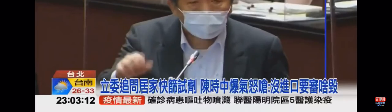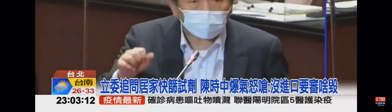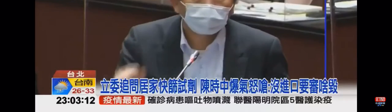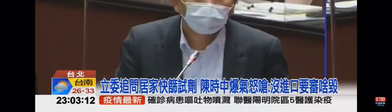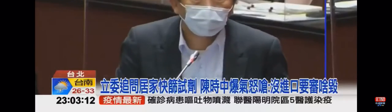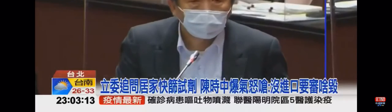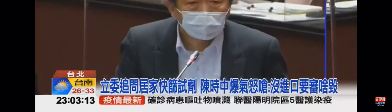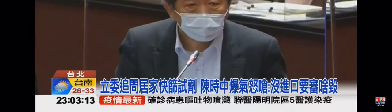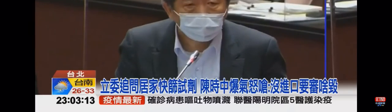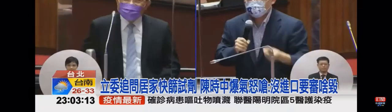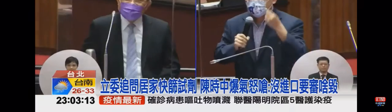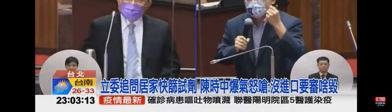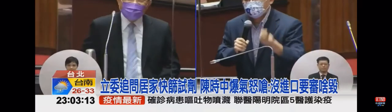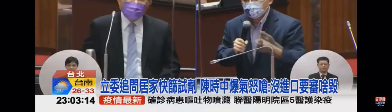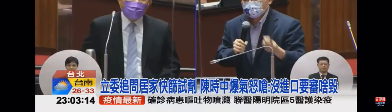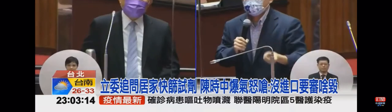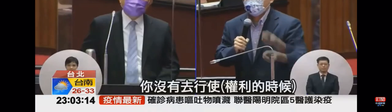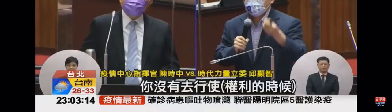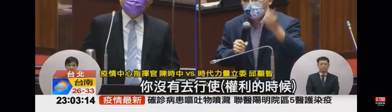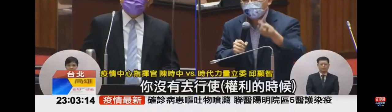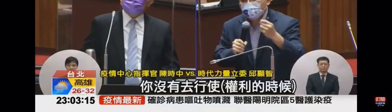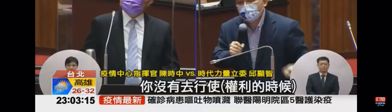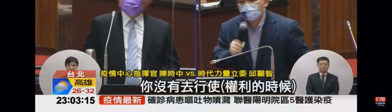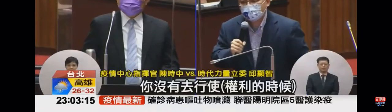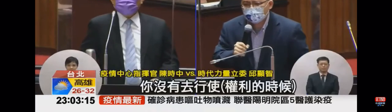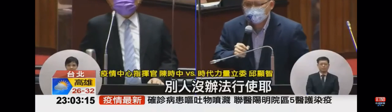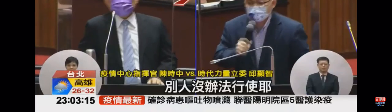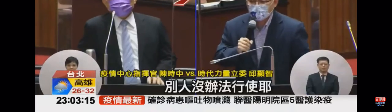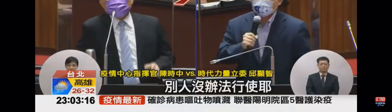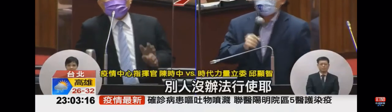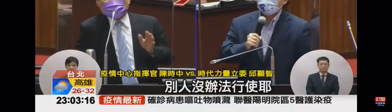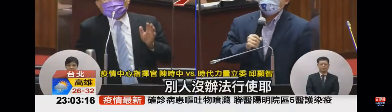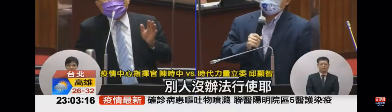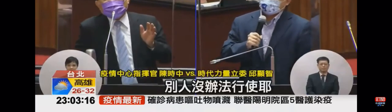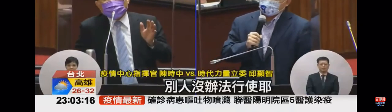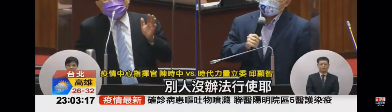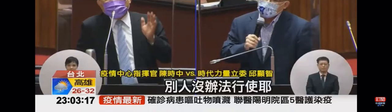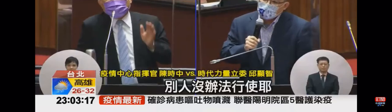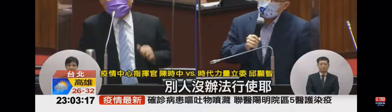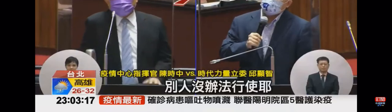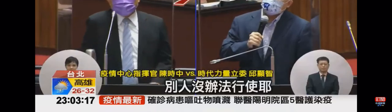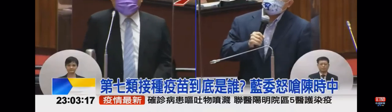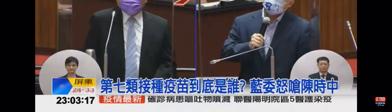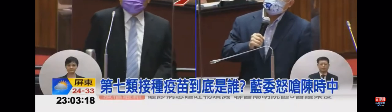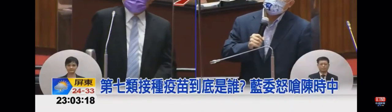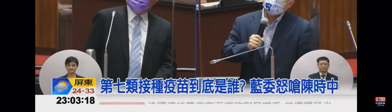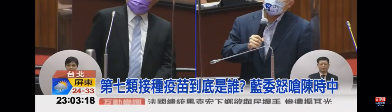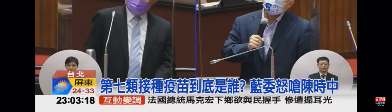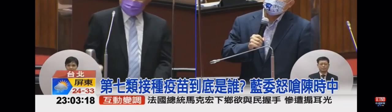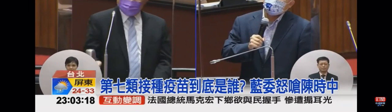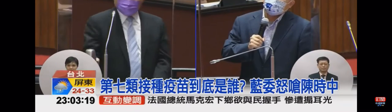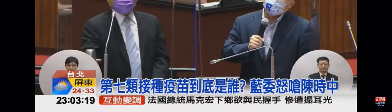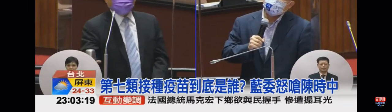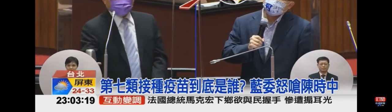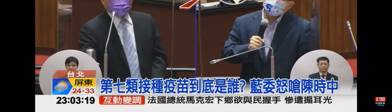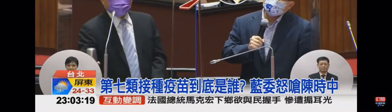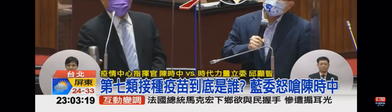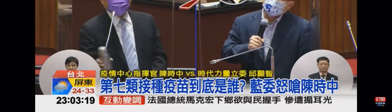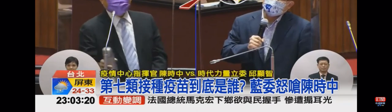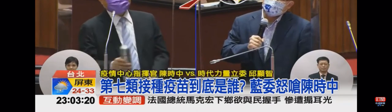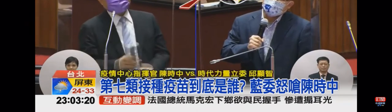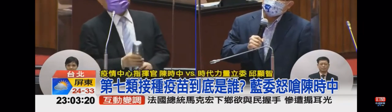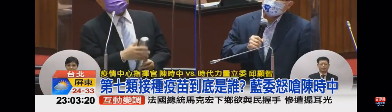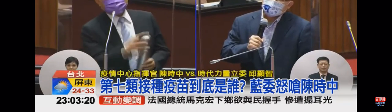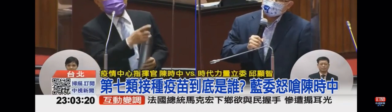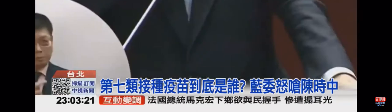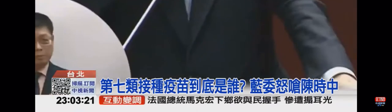了气，下了台还要鬼呛。 没有去行使的时候，别人没办法行使呢。指挥官 同意。我想